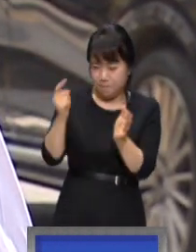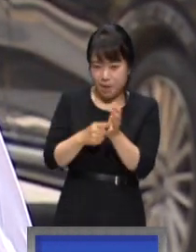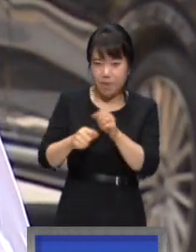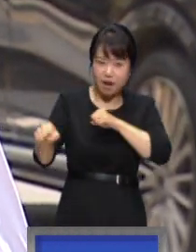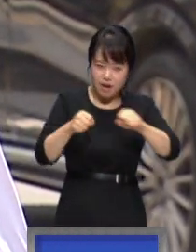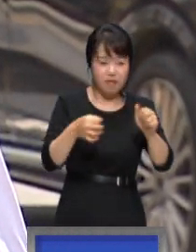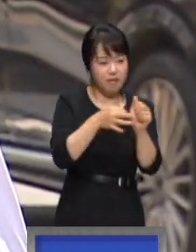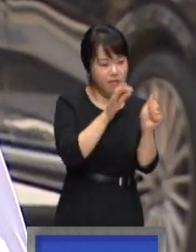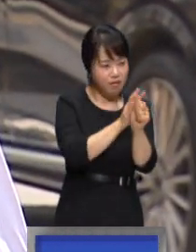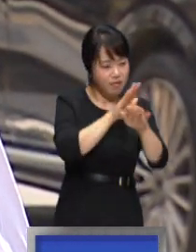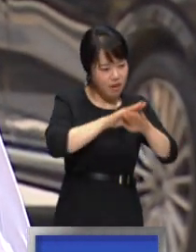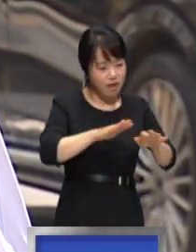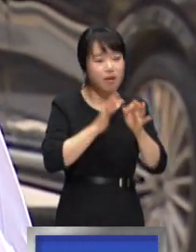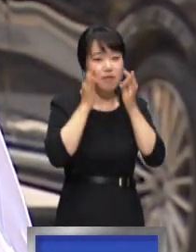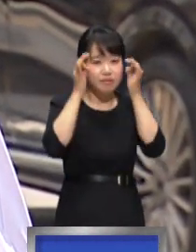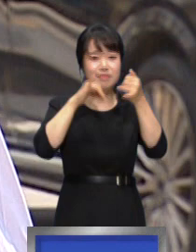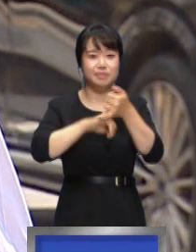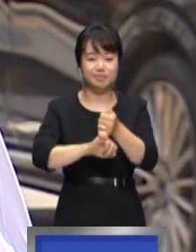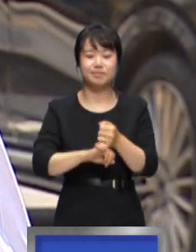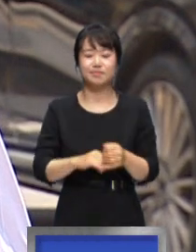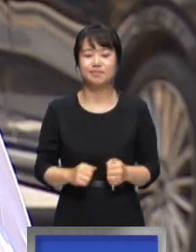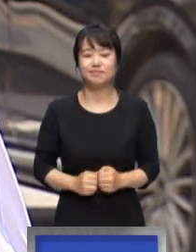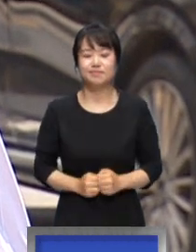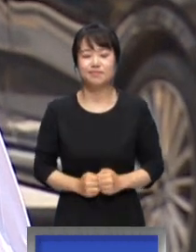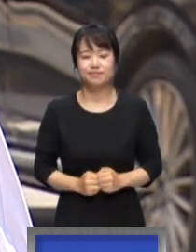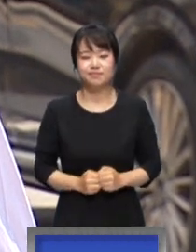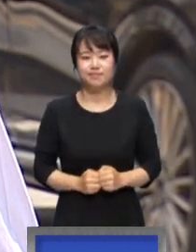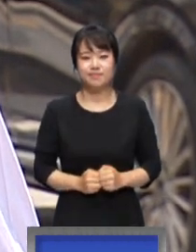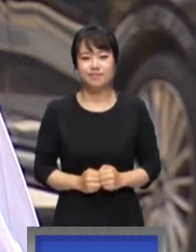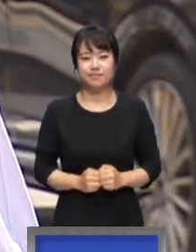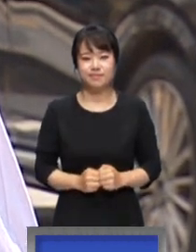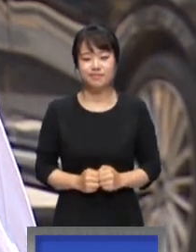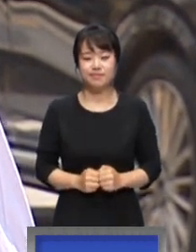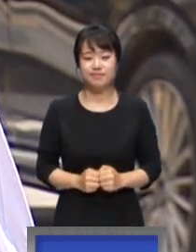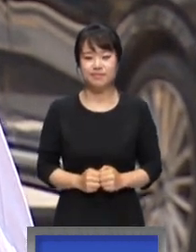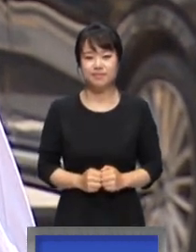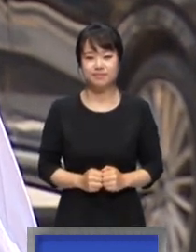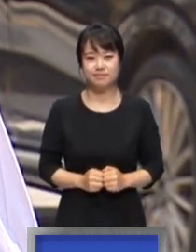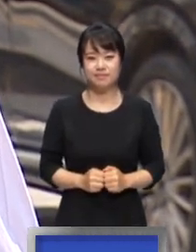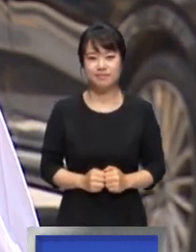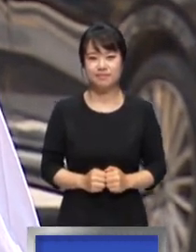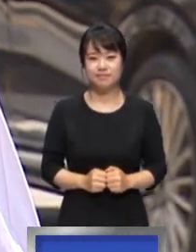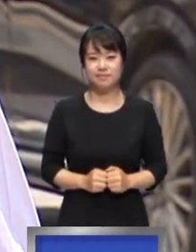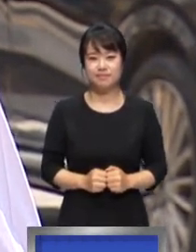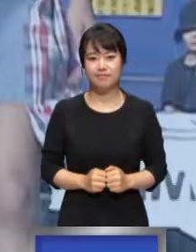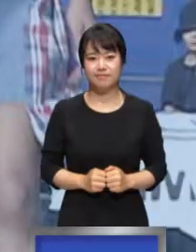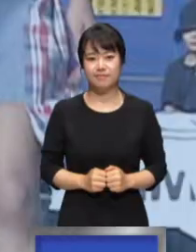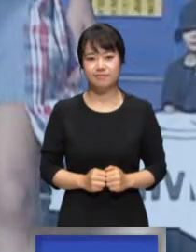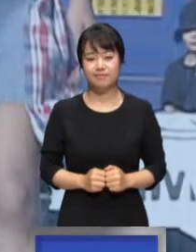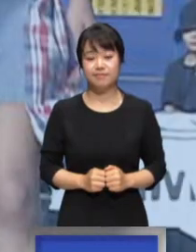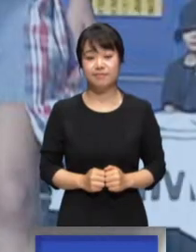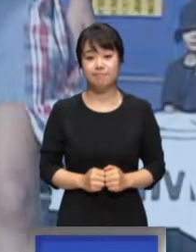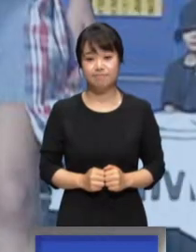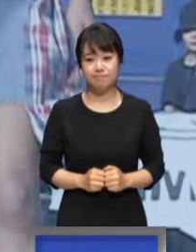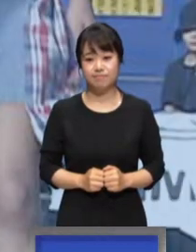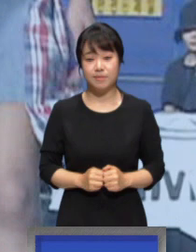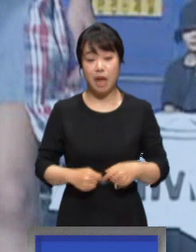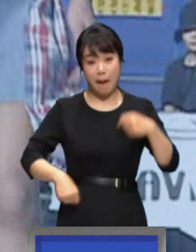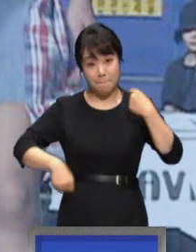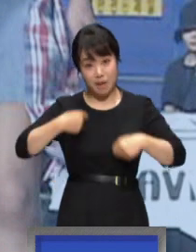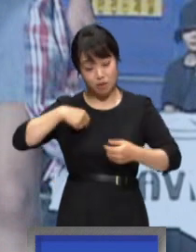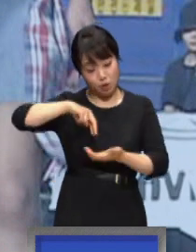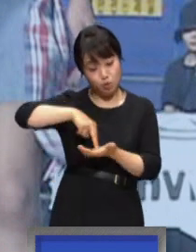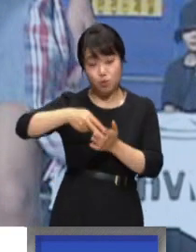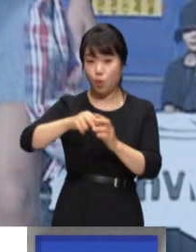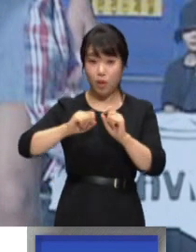통해 현안 해결에 나서겠다고 밝혔습니다. 헬로TV 뉴스 김호입니다. 네, 패션쇼라고